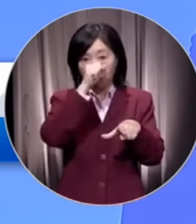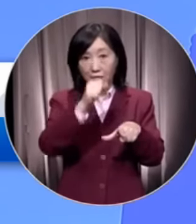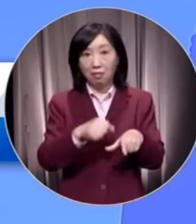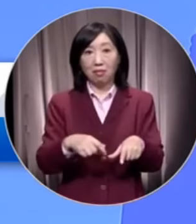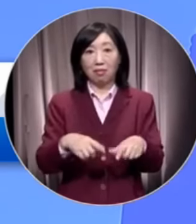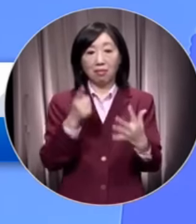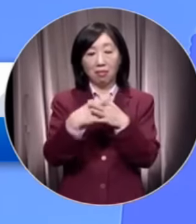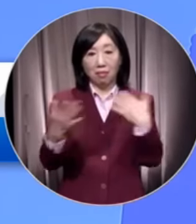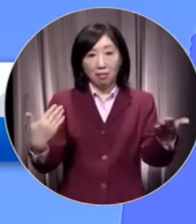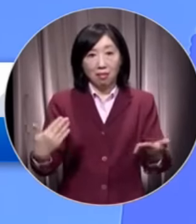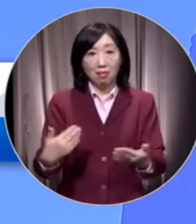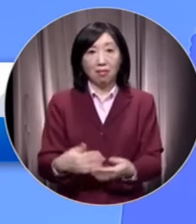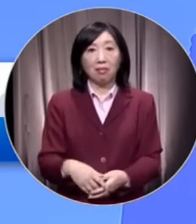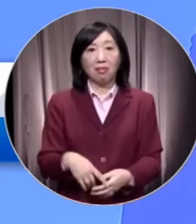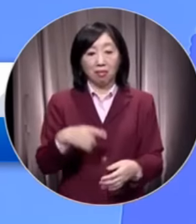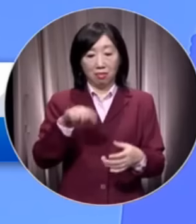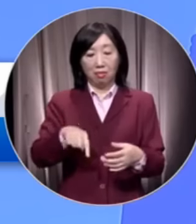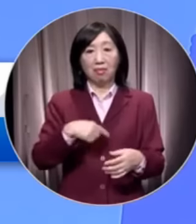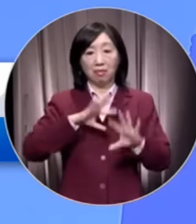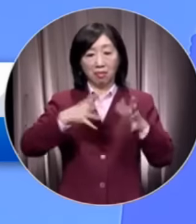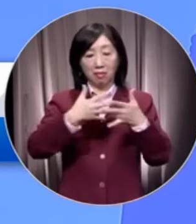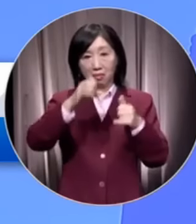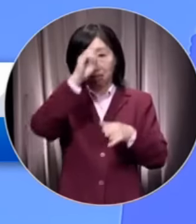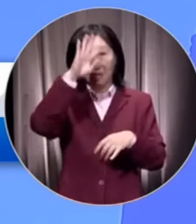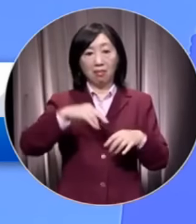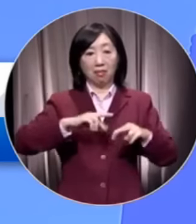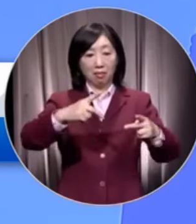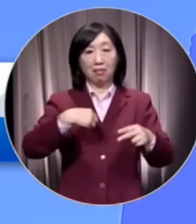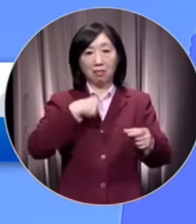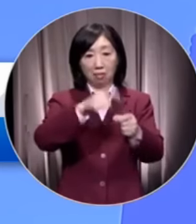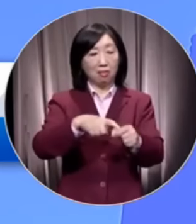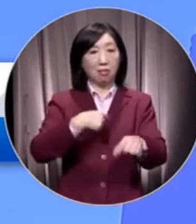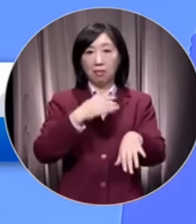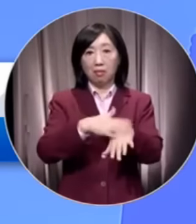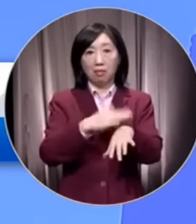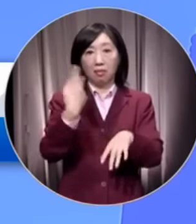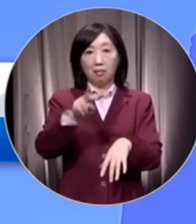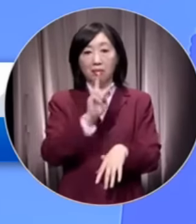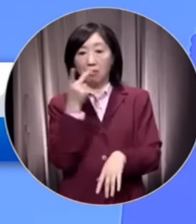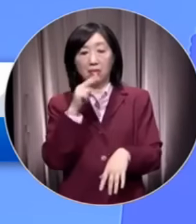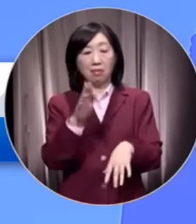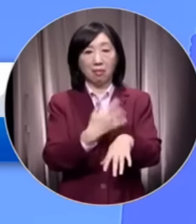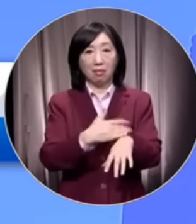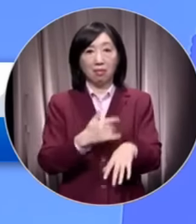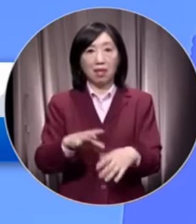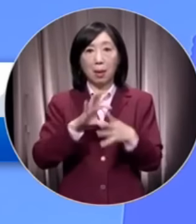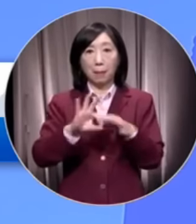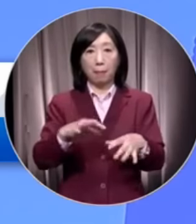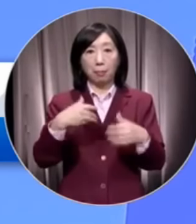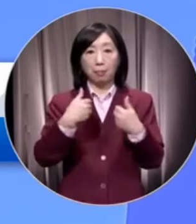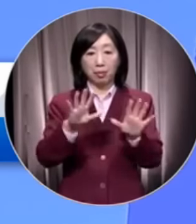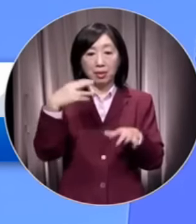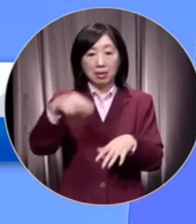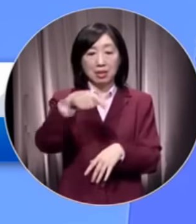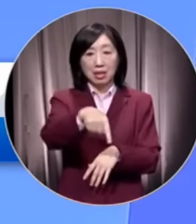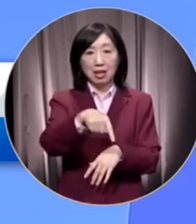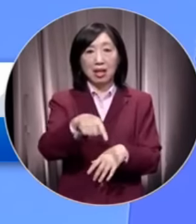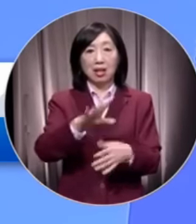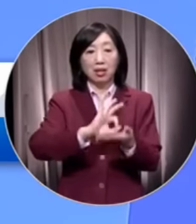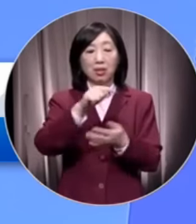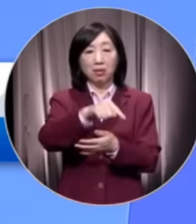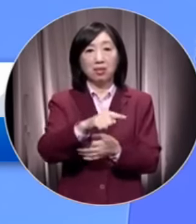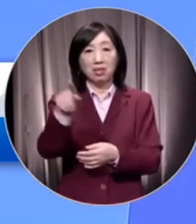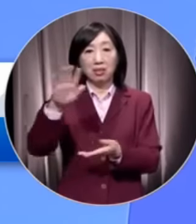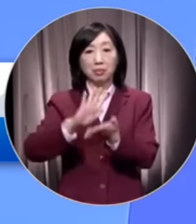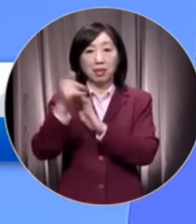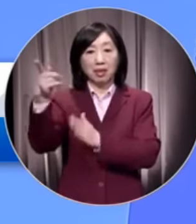相信这是国民党改革的目标，不会改变。蔡主席，不要再拿国民党这些当作你的政治提